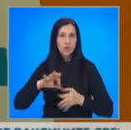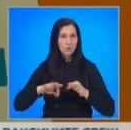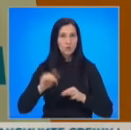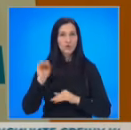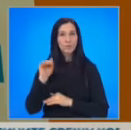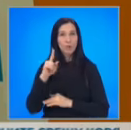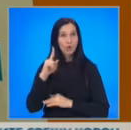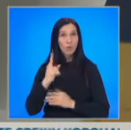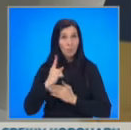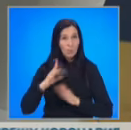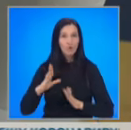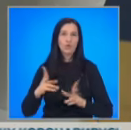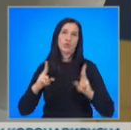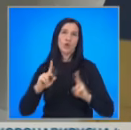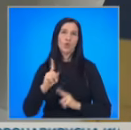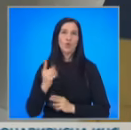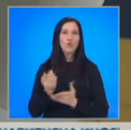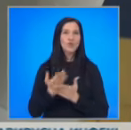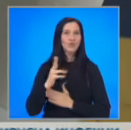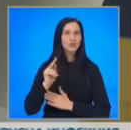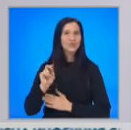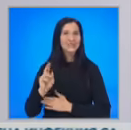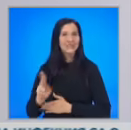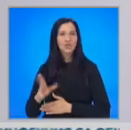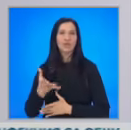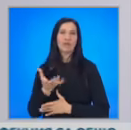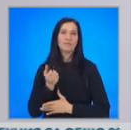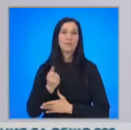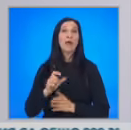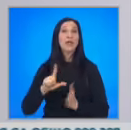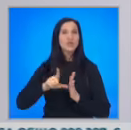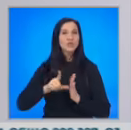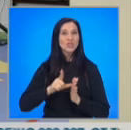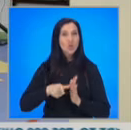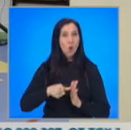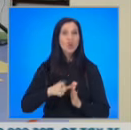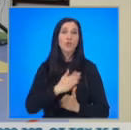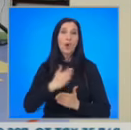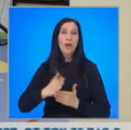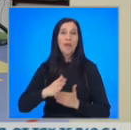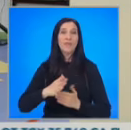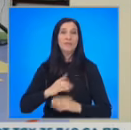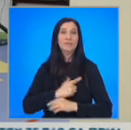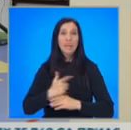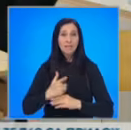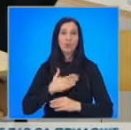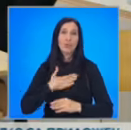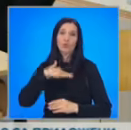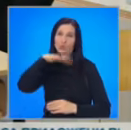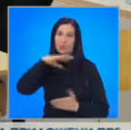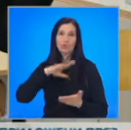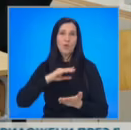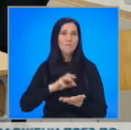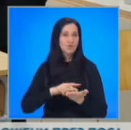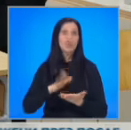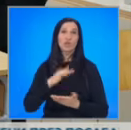ще бъдат едно от първите решения, които новата ЦИК ще вземе. Срокът е до края на седмицата. Ще има достатъчно машини, ще се осигурят